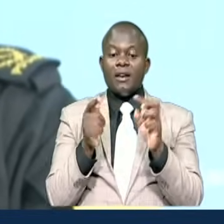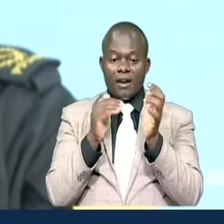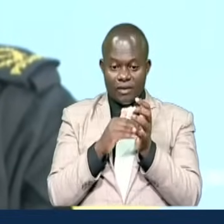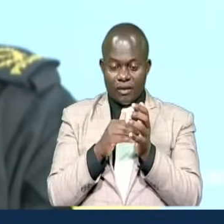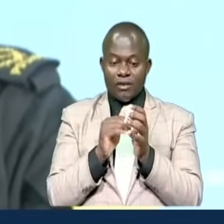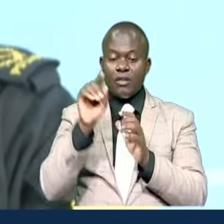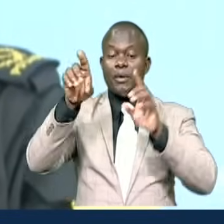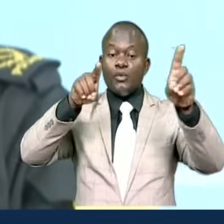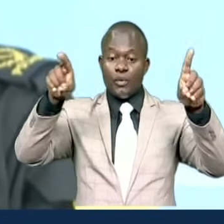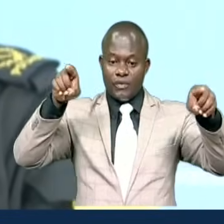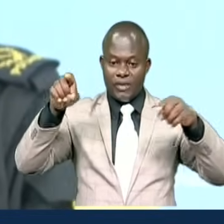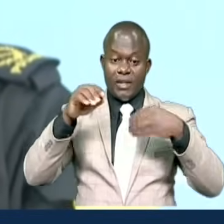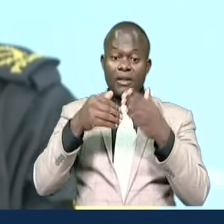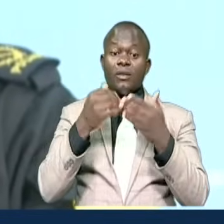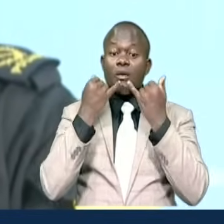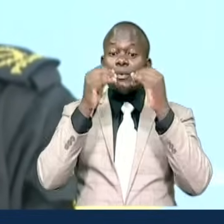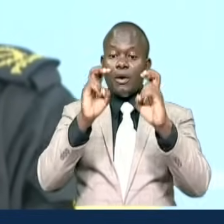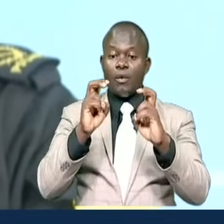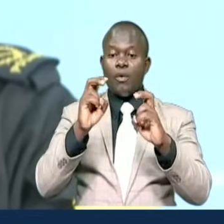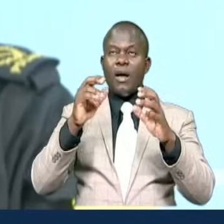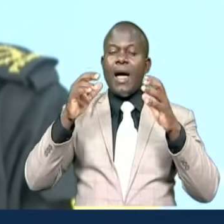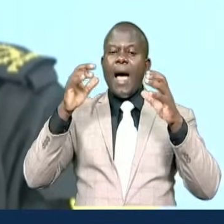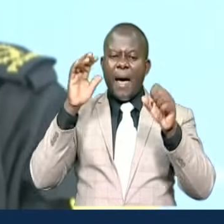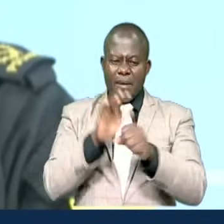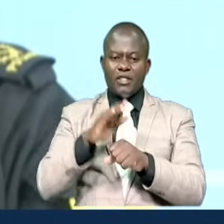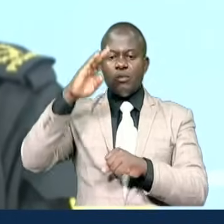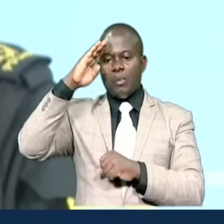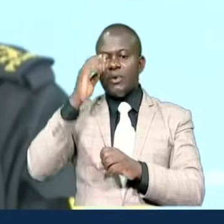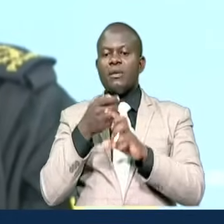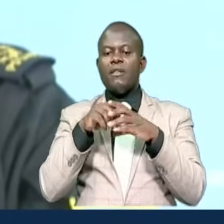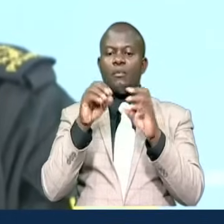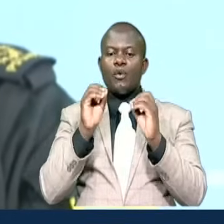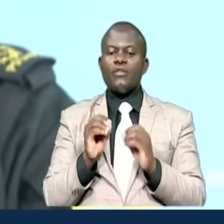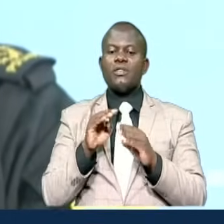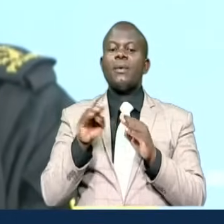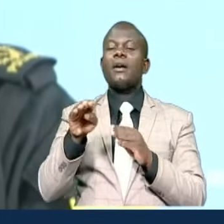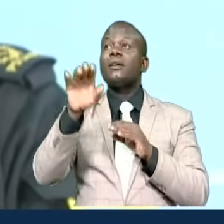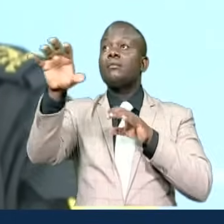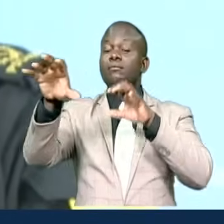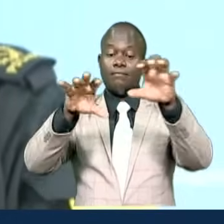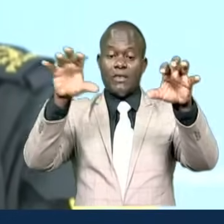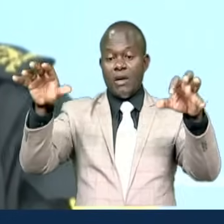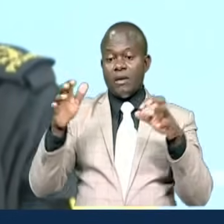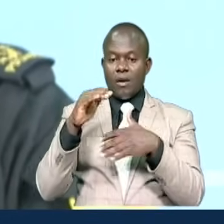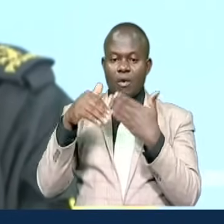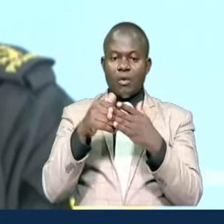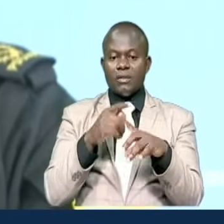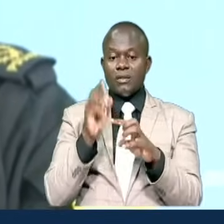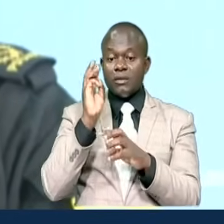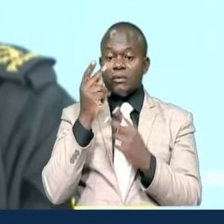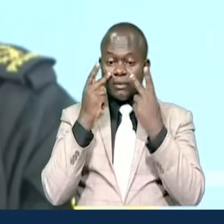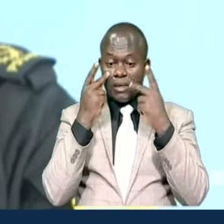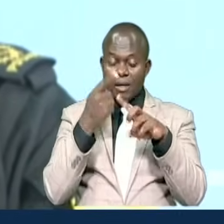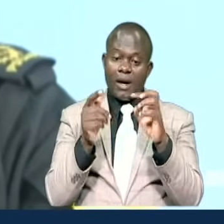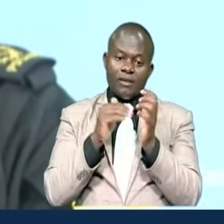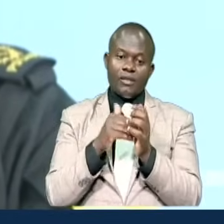kuri tele. Nakubwira ko igice kinini cy'abapolisi kizava mu biro kikajya mu mihanda hirya no hino no mu makaritsiye muzababona,